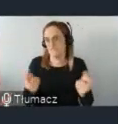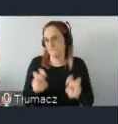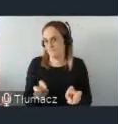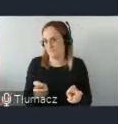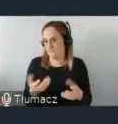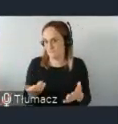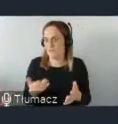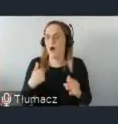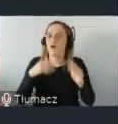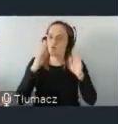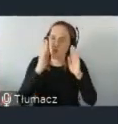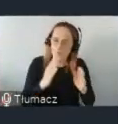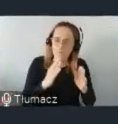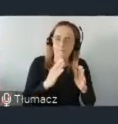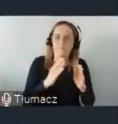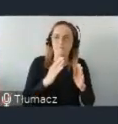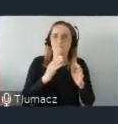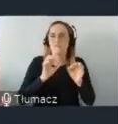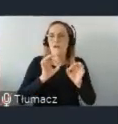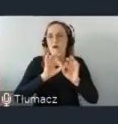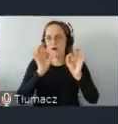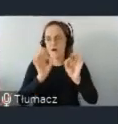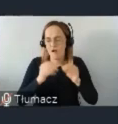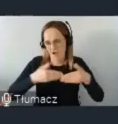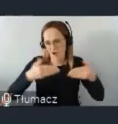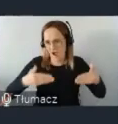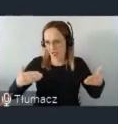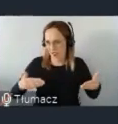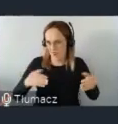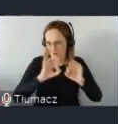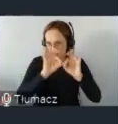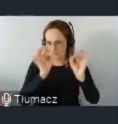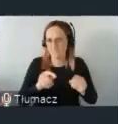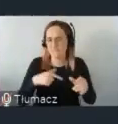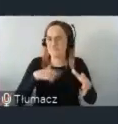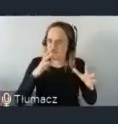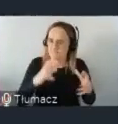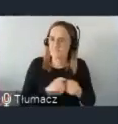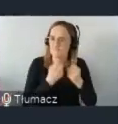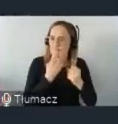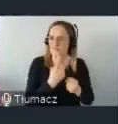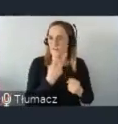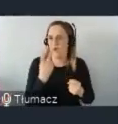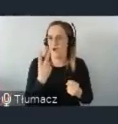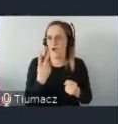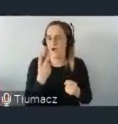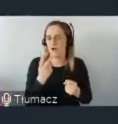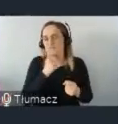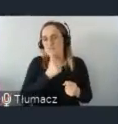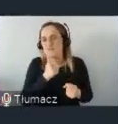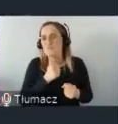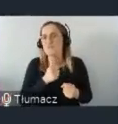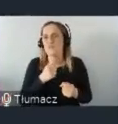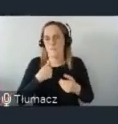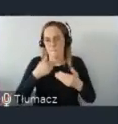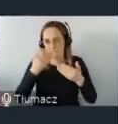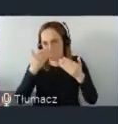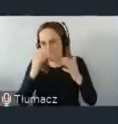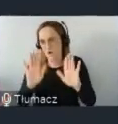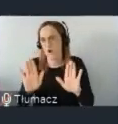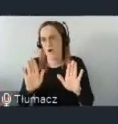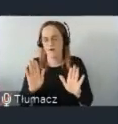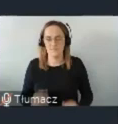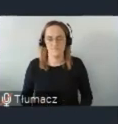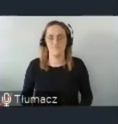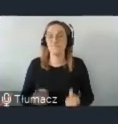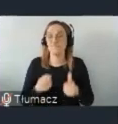Ale skupmy się na wirtualnych galeriach. To są moje dwa znaleziska ulubione i spróbujmy to Wam pokazać.